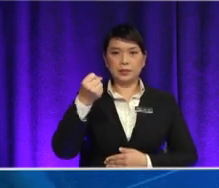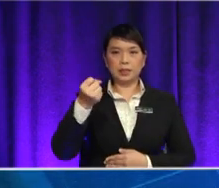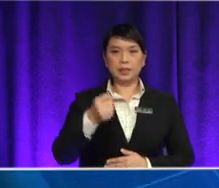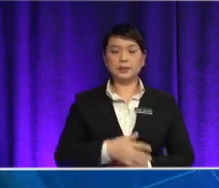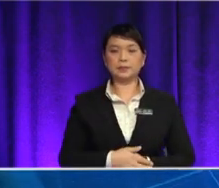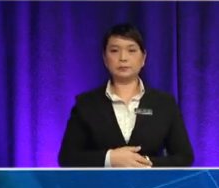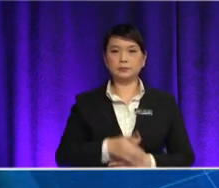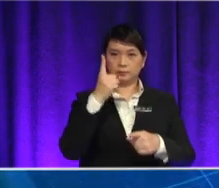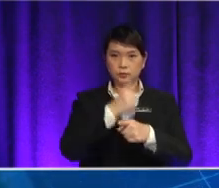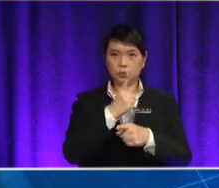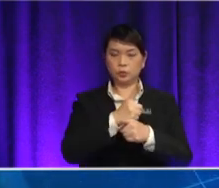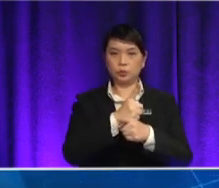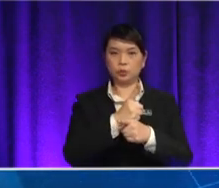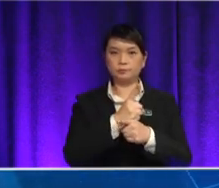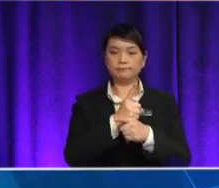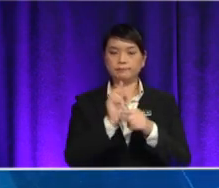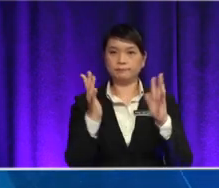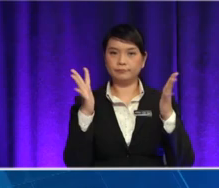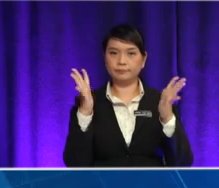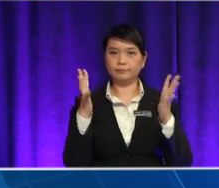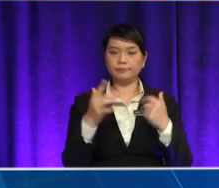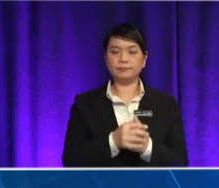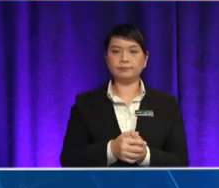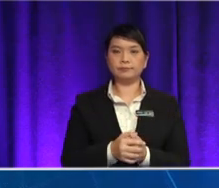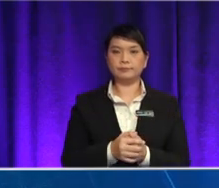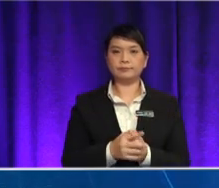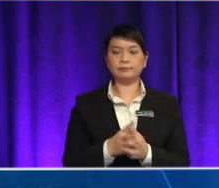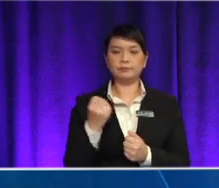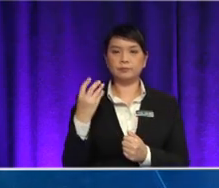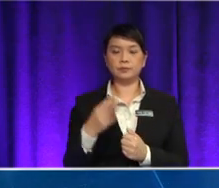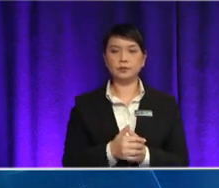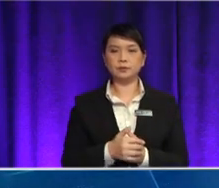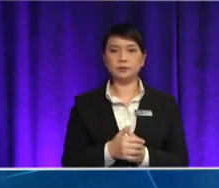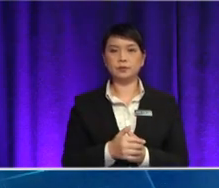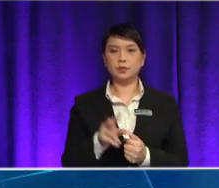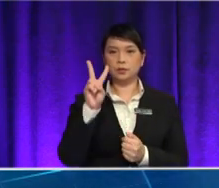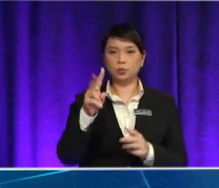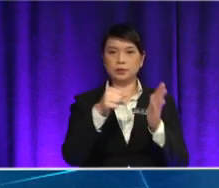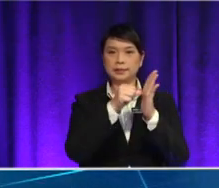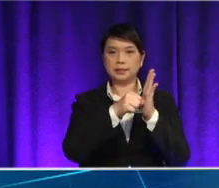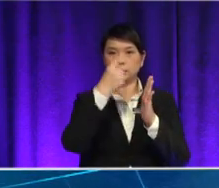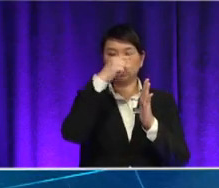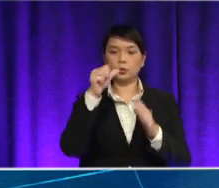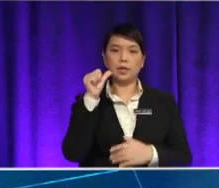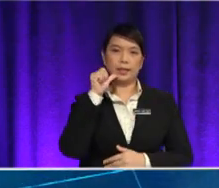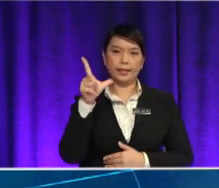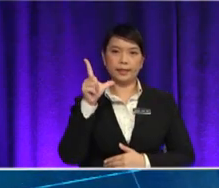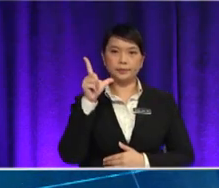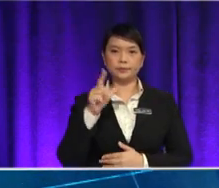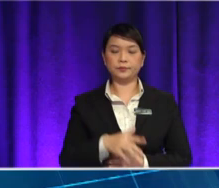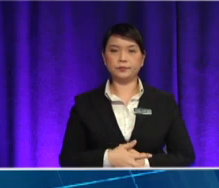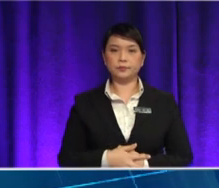Okey, betul. Tahniah Alia. Jadi, bentuk loceng. Berapa pelekat untuk Alia? Kita bagi dua lah. Dua sebab dia yang pertama kan. Baik.